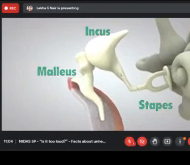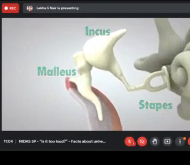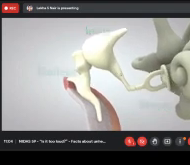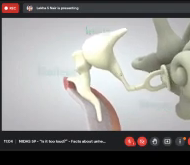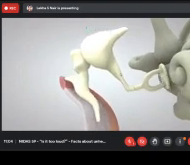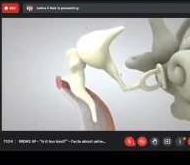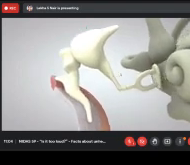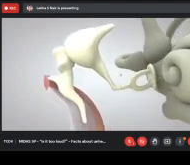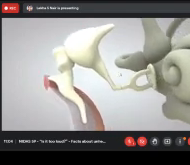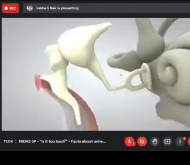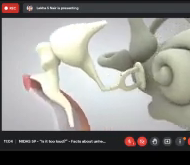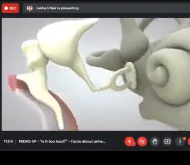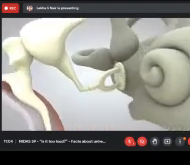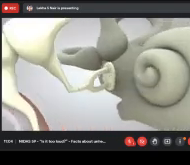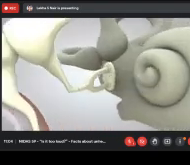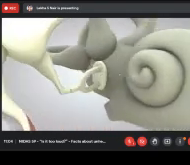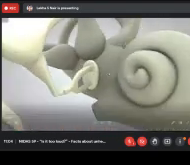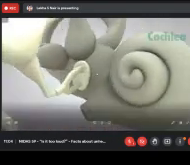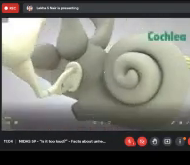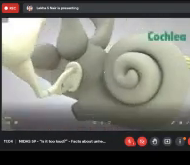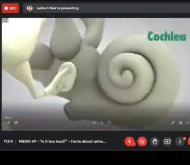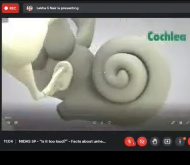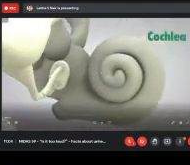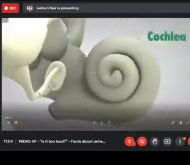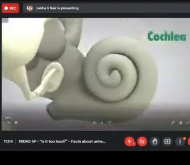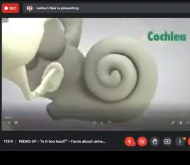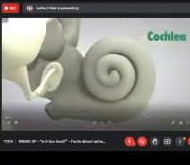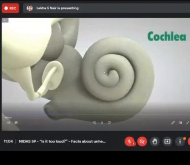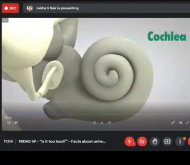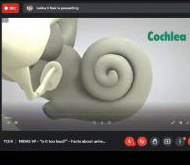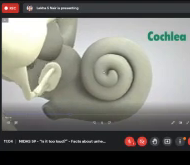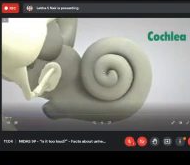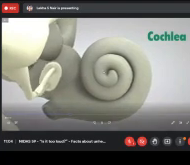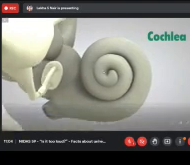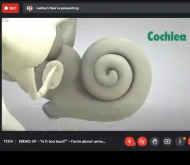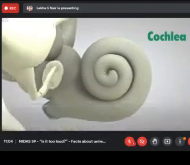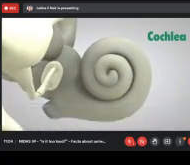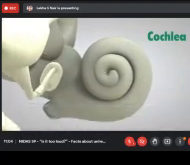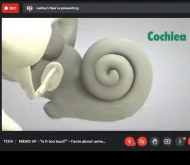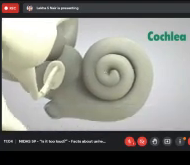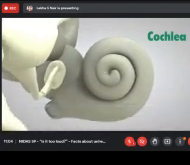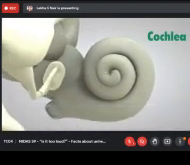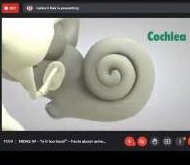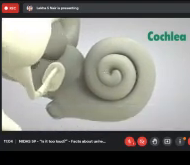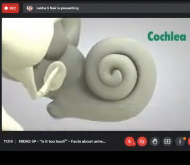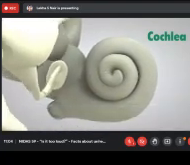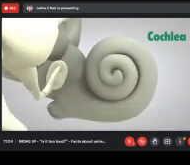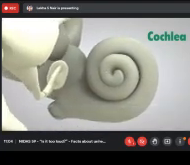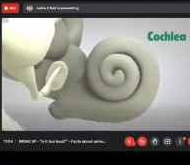കഴിഞ്ഞിട്ട് ഇൻകസ്, അത് കഴിഞ്ഞ് സ്റ്റേപ്പിസ്, ഇങ്ങനെ അത് ആ വൈബ്രേഷൻസ് പാസ് ചെയ്യുന്നു. Incus and